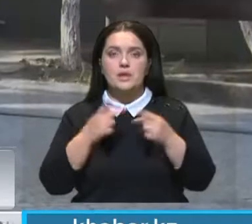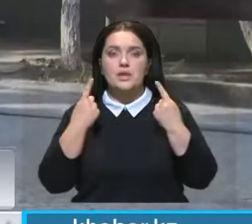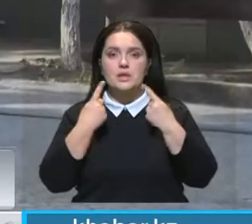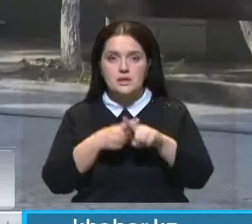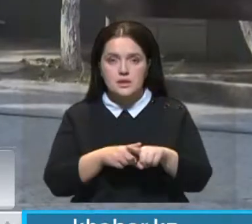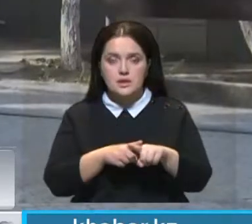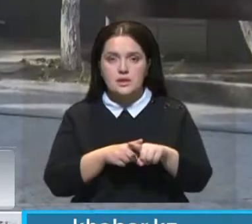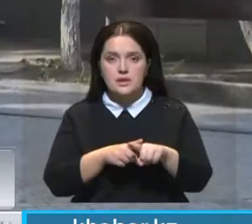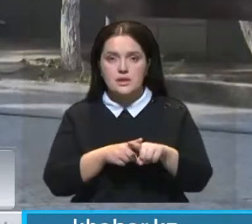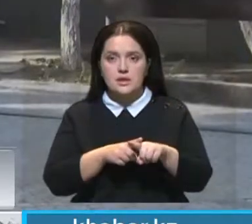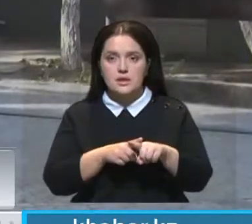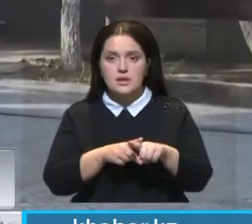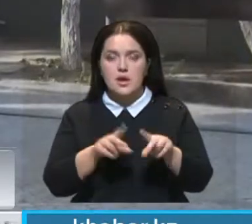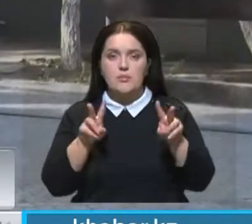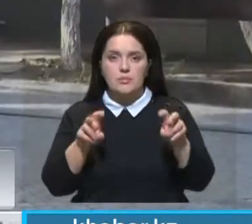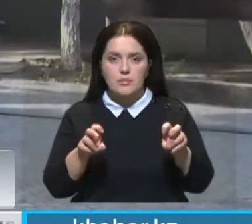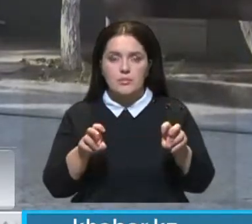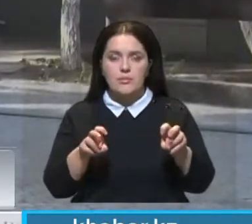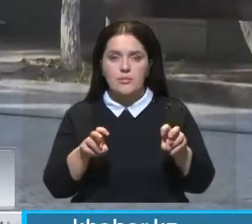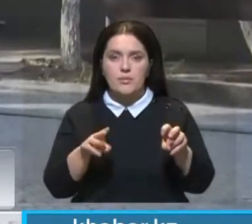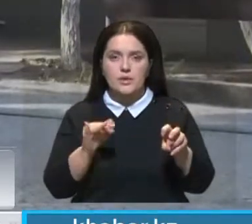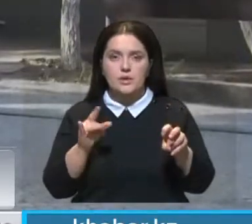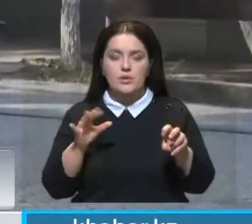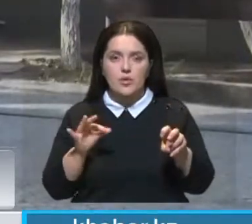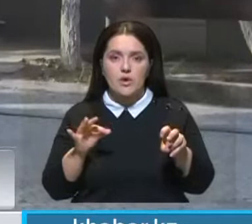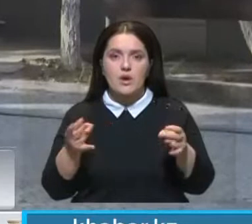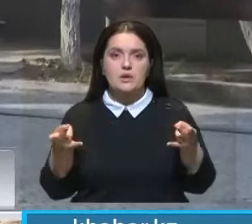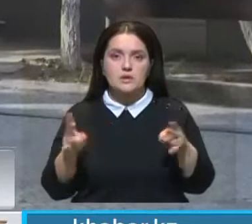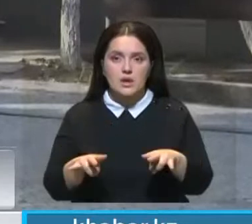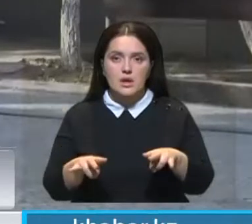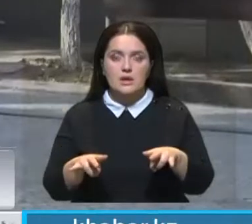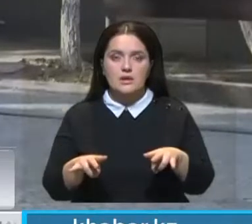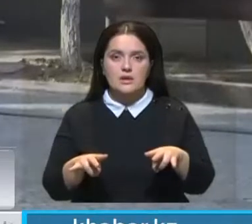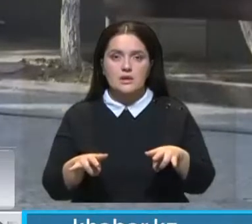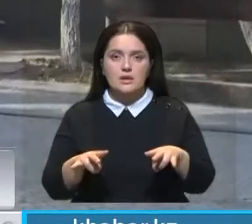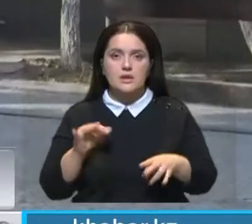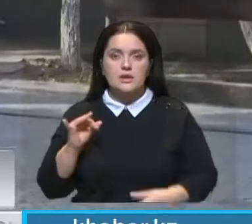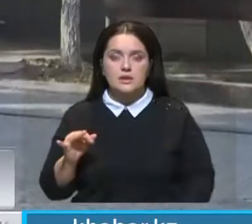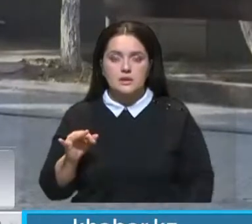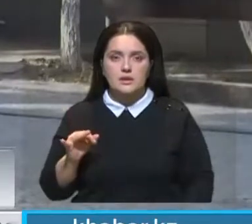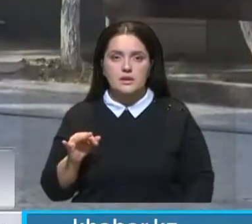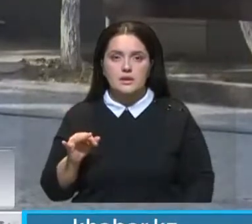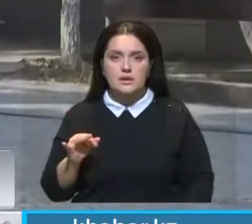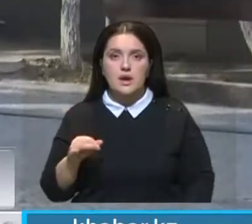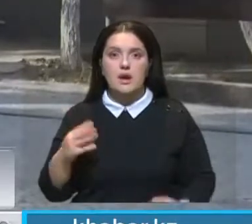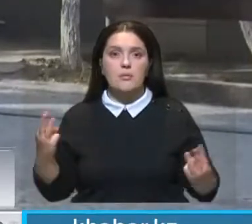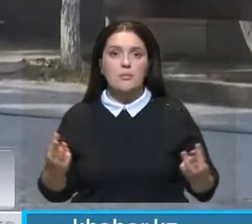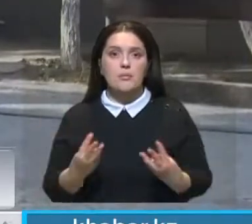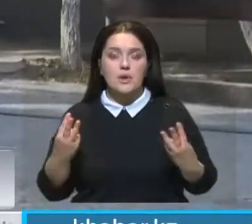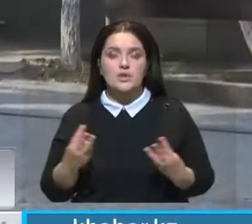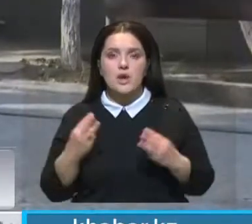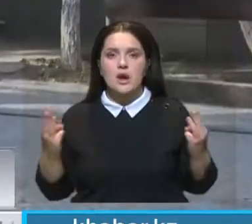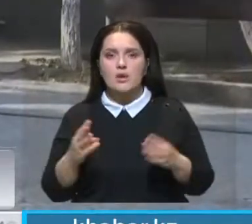везде ход марки прикол застрял получится местности и ходе пожара огнем и был